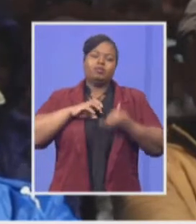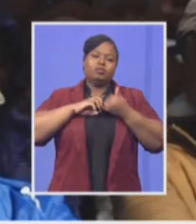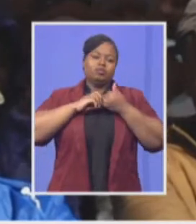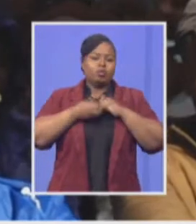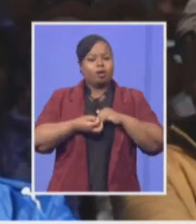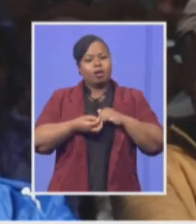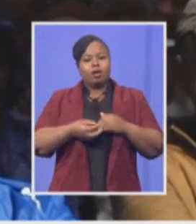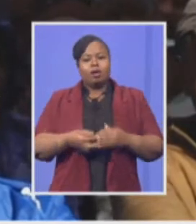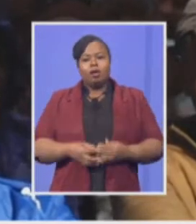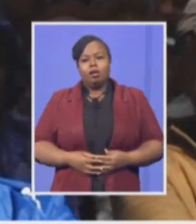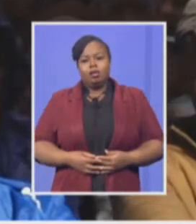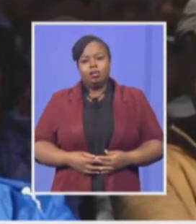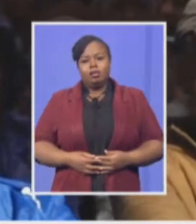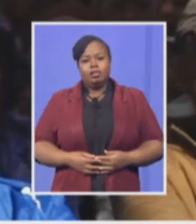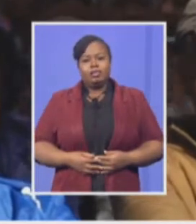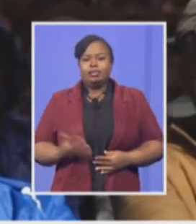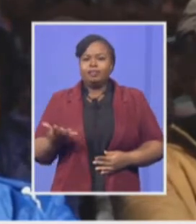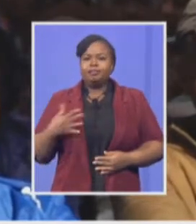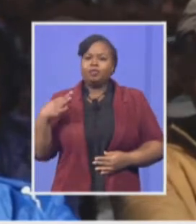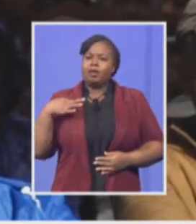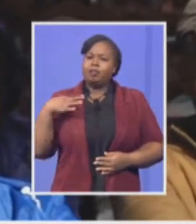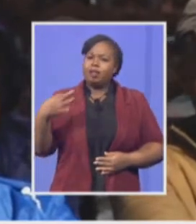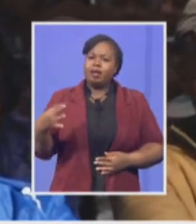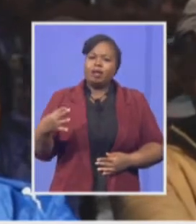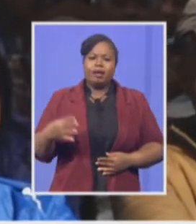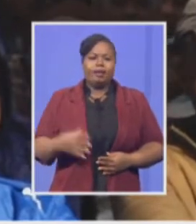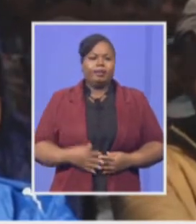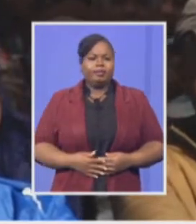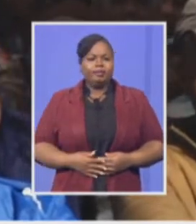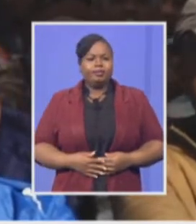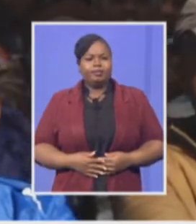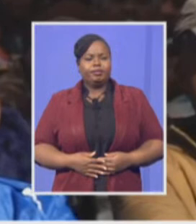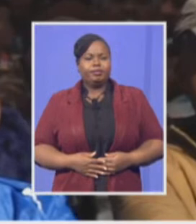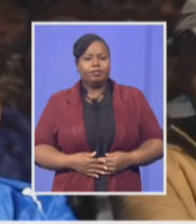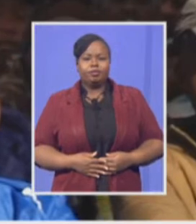siyafaka siya-apply ukusa-apply